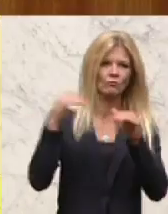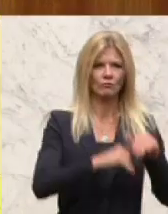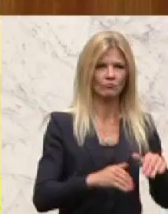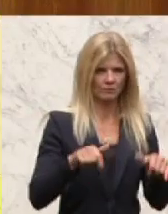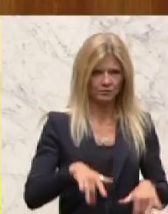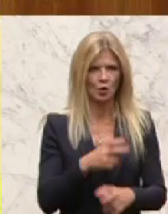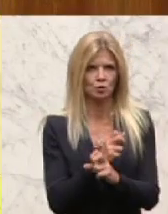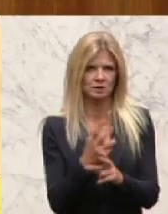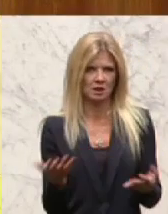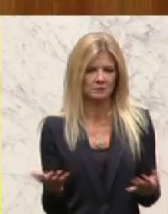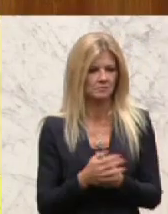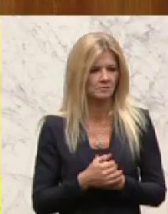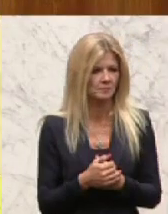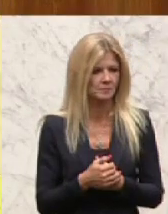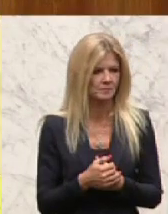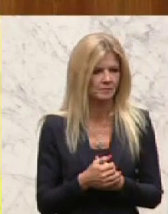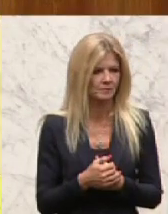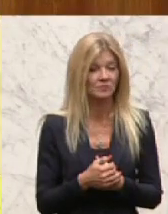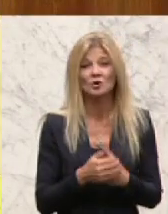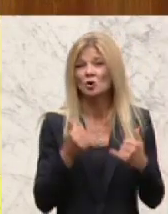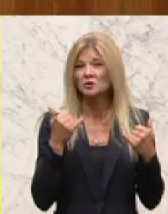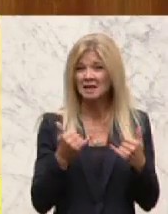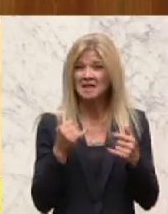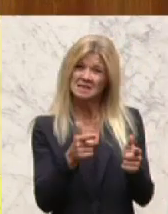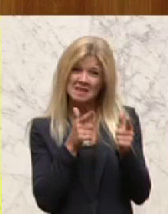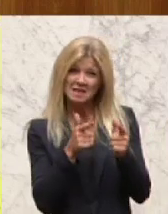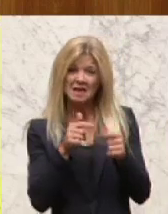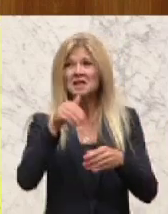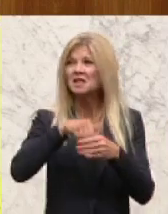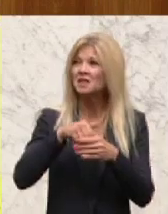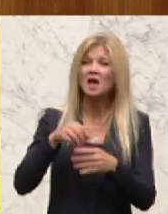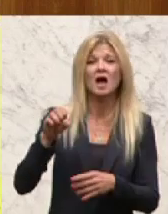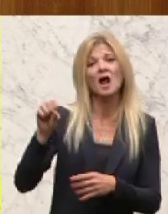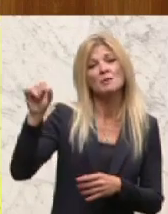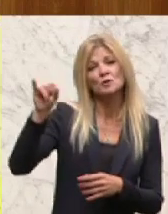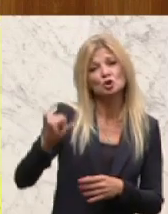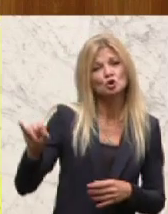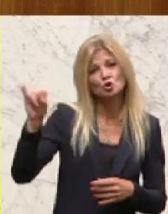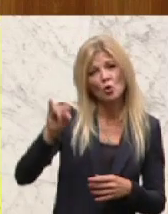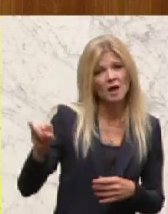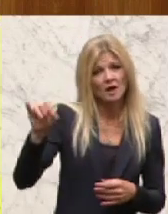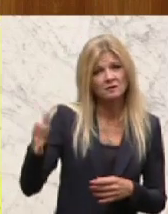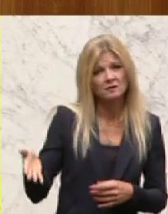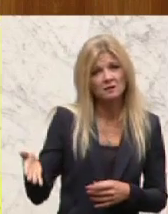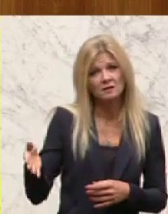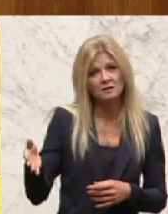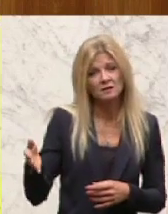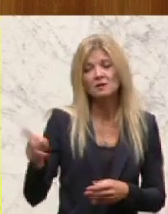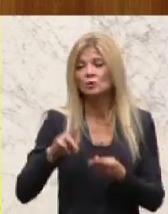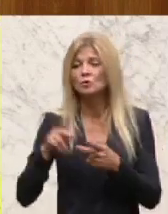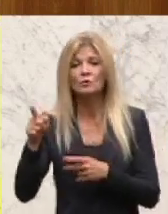Frage, naja, jetzt spielen sich derzeit kriegerische Auseinandersetzungen in Syrien ab. Es spielt sich ab im